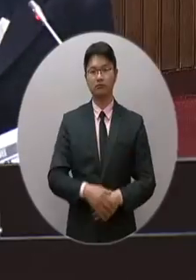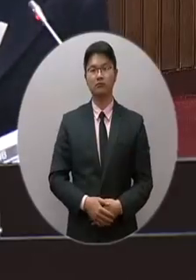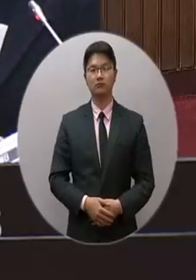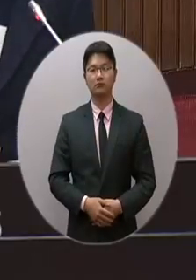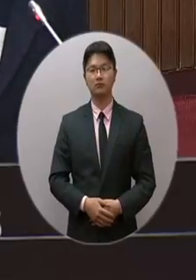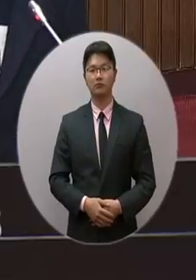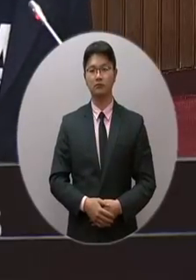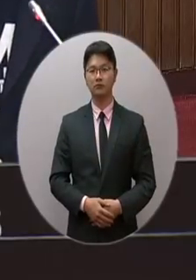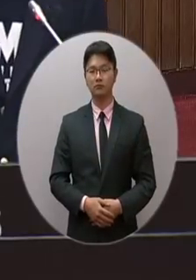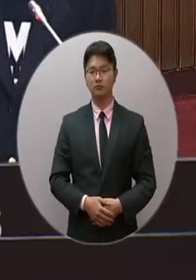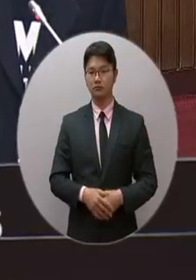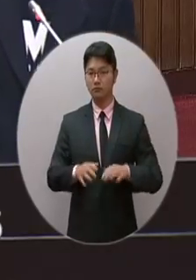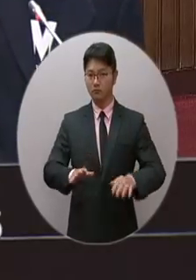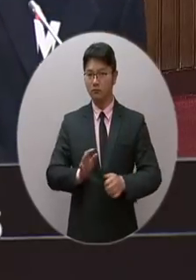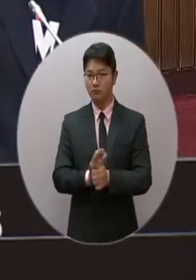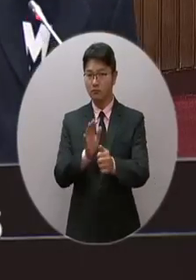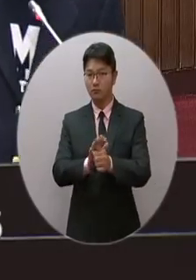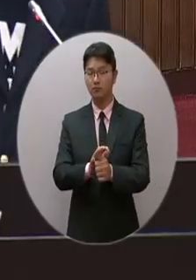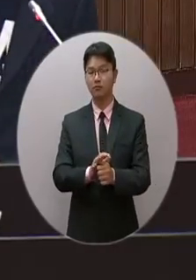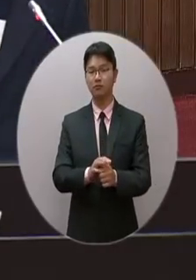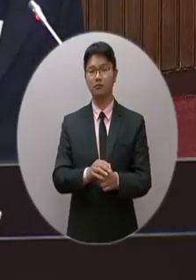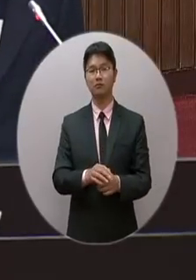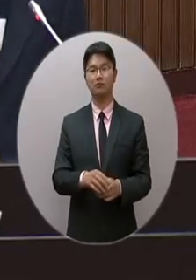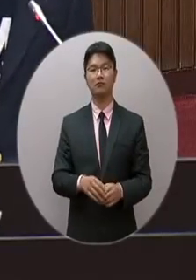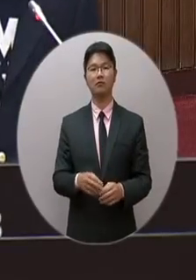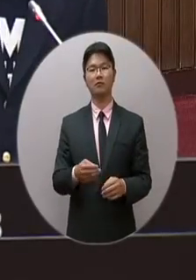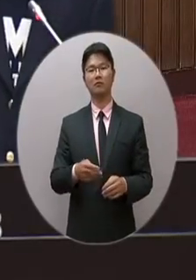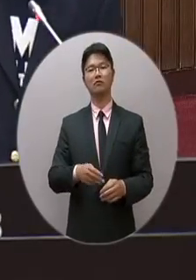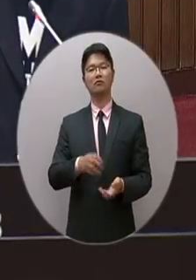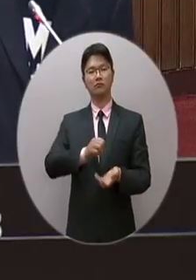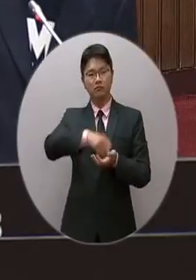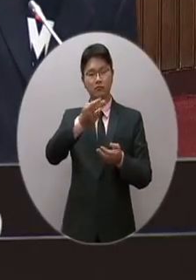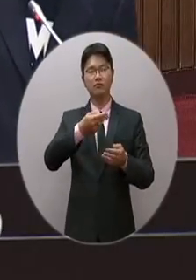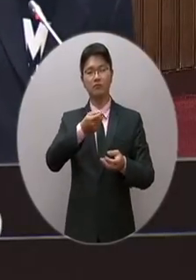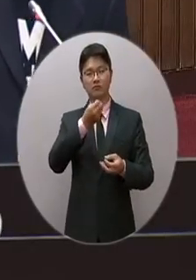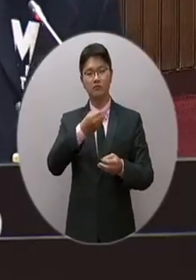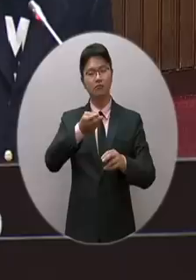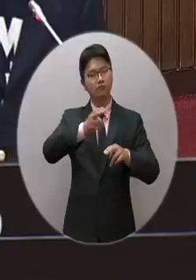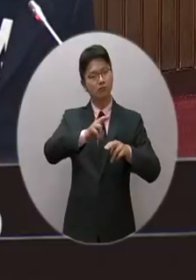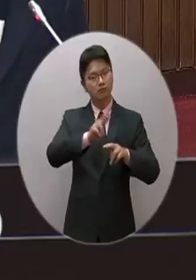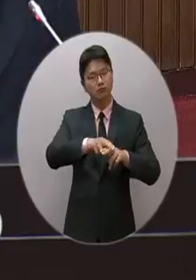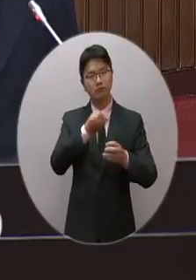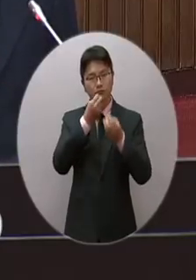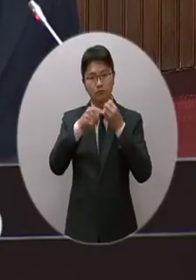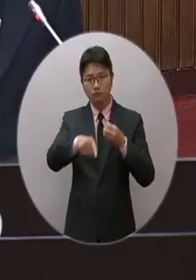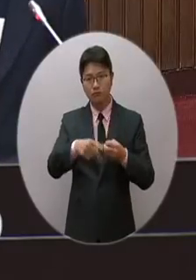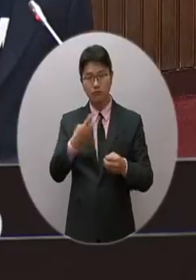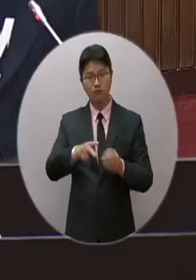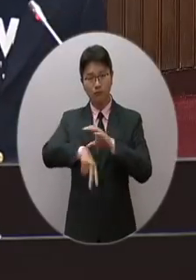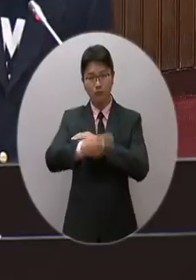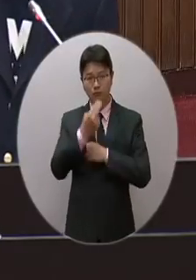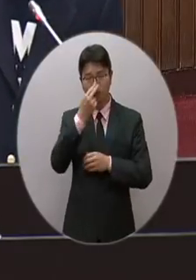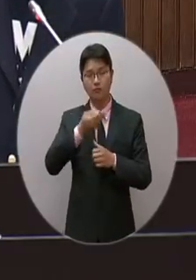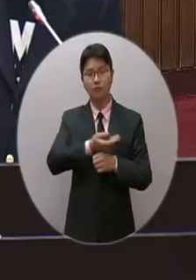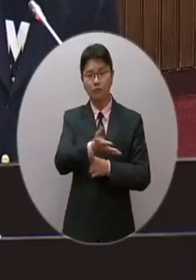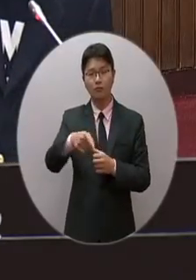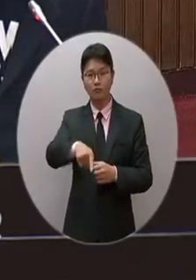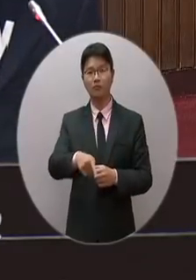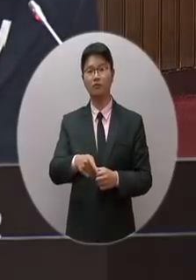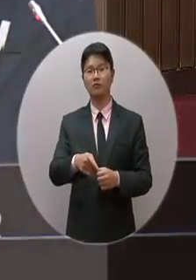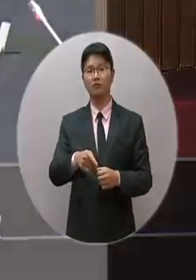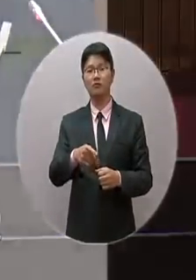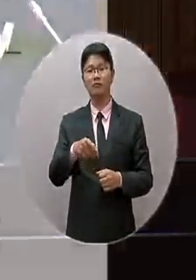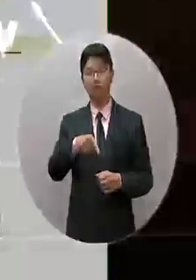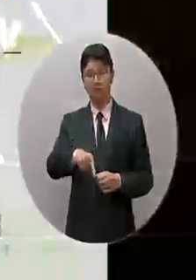现在正在推动一个反核实、反空污，假如这两个公投通过了，你是不是深澳电厂可以关